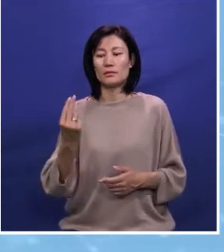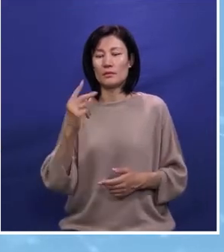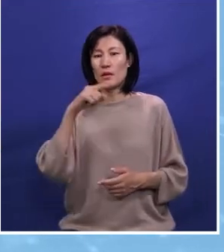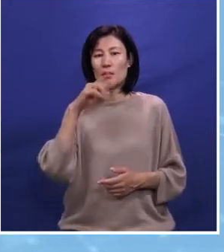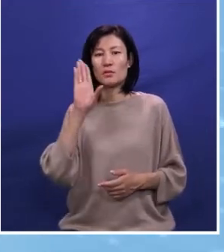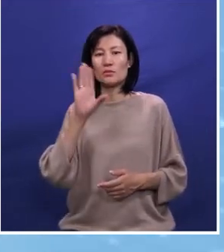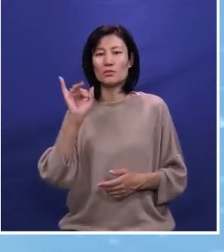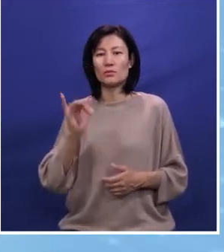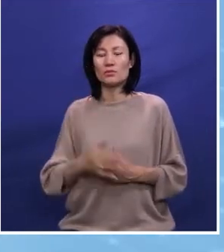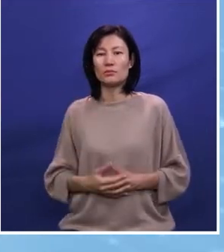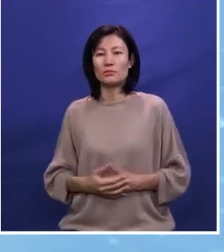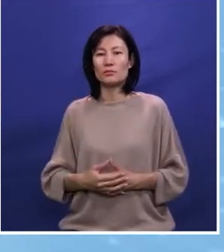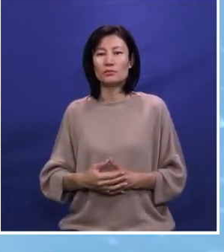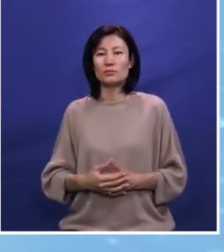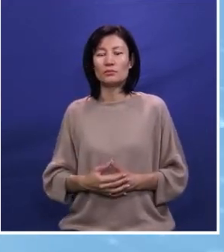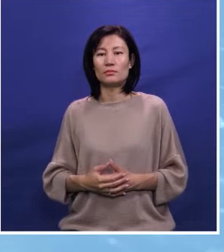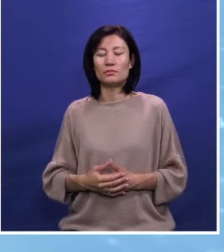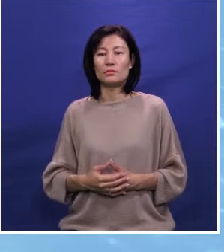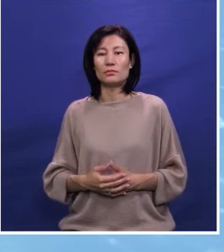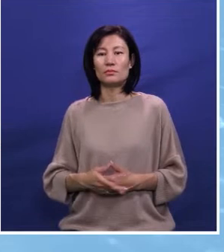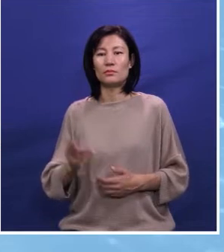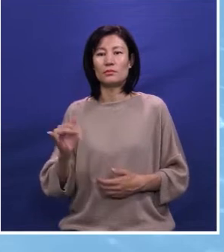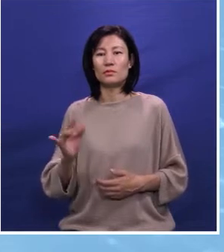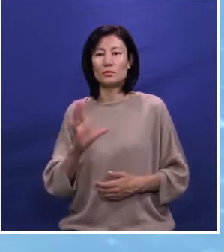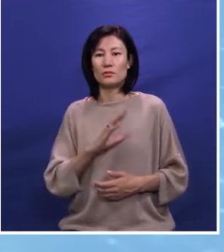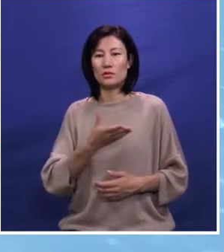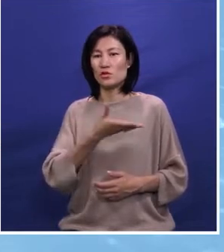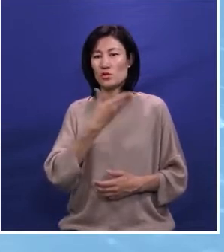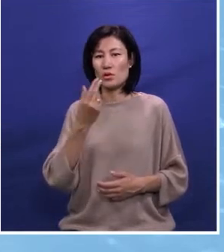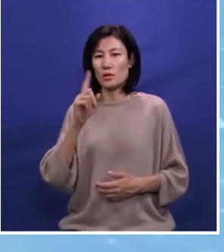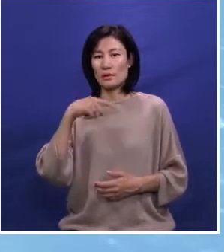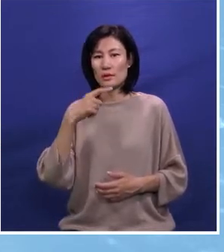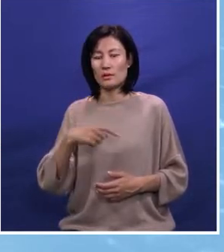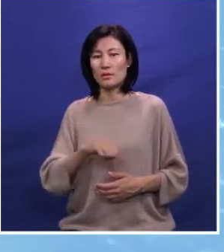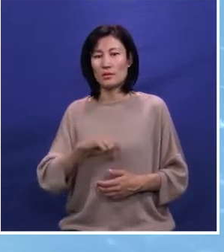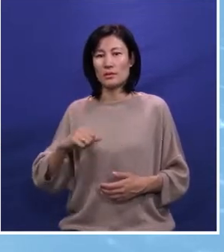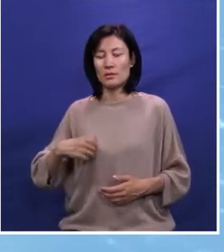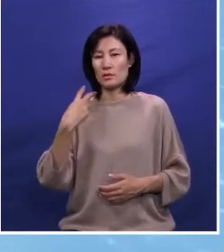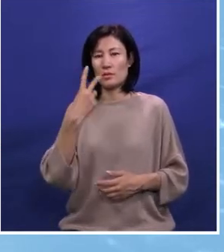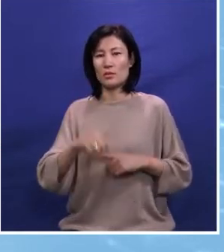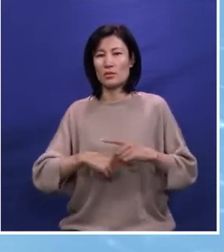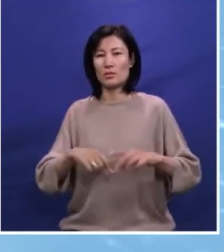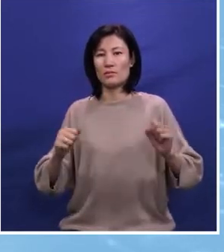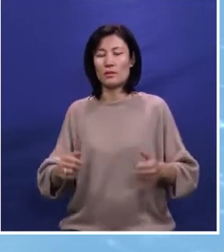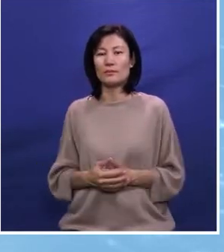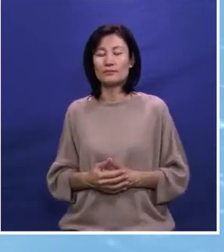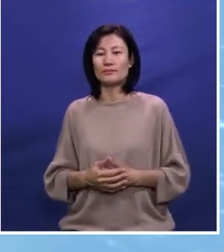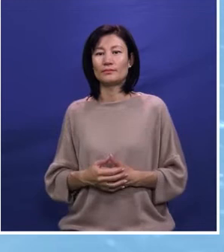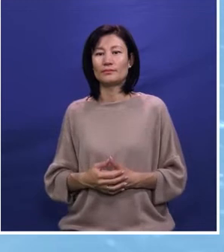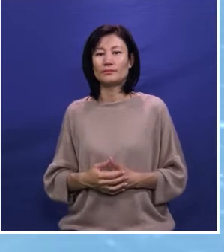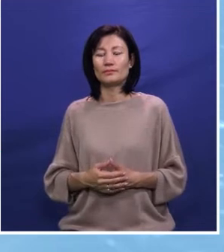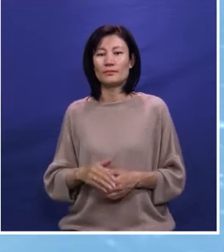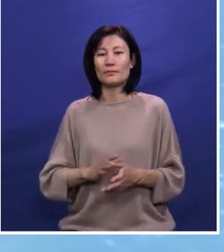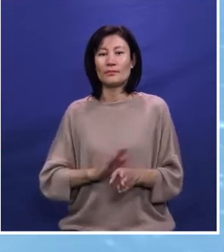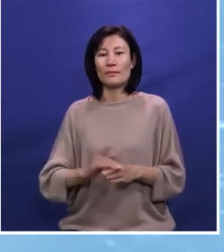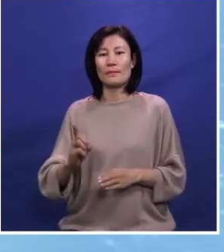суды растворды құйған кезде мына шектен арып шығып кетеді десе шықпайды дейсіздер. Біз бәріміз көзімізді жұмып көріп тұрмыз. Бір жұмыс жаңағы мобильді топ біздің